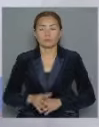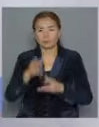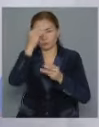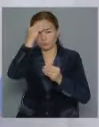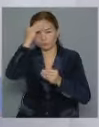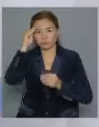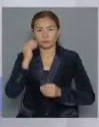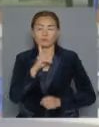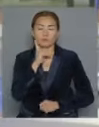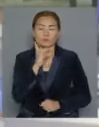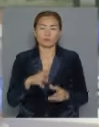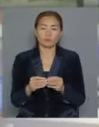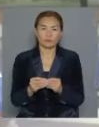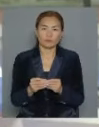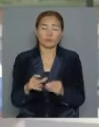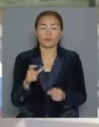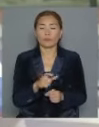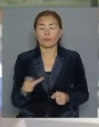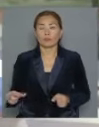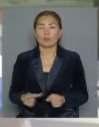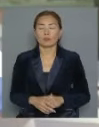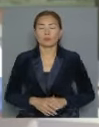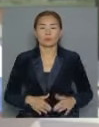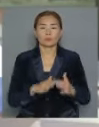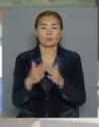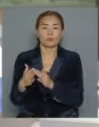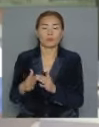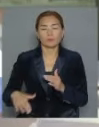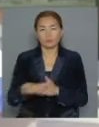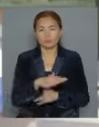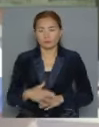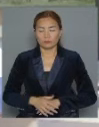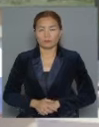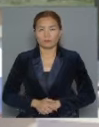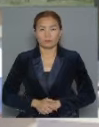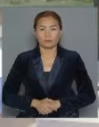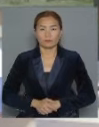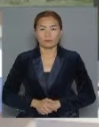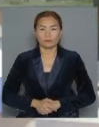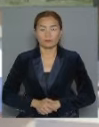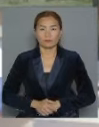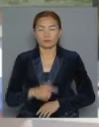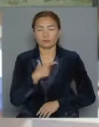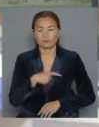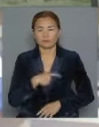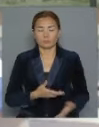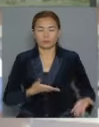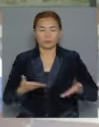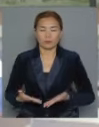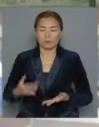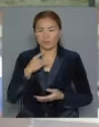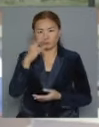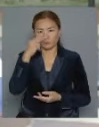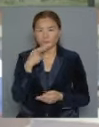меңгеруге жастардан осы тұрғын үй кешендерін осы тілге өзімізге тартып, жаңа қазақ